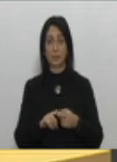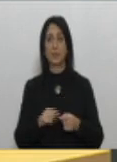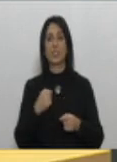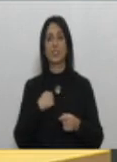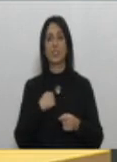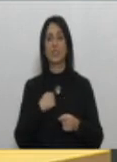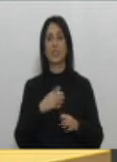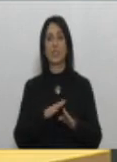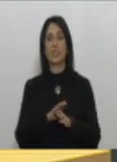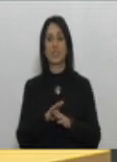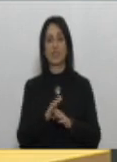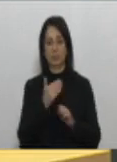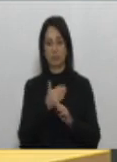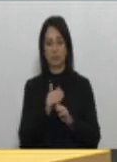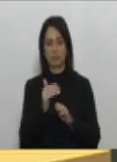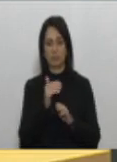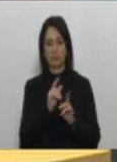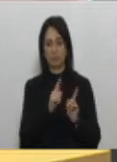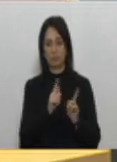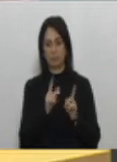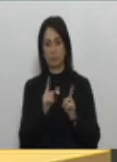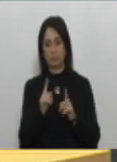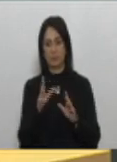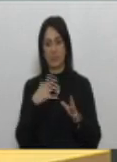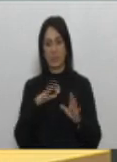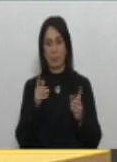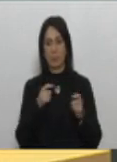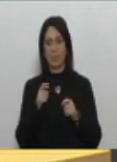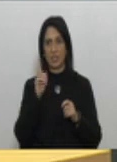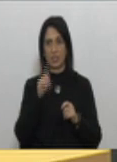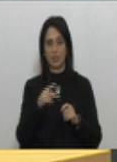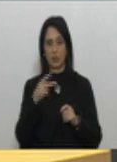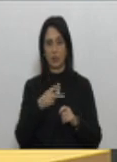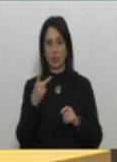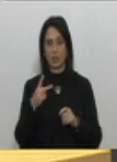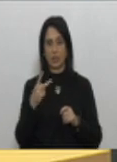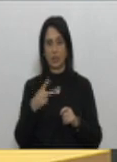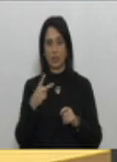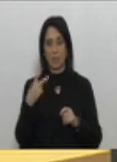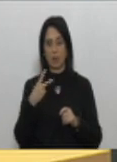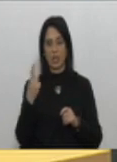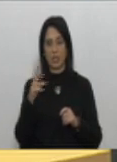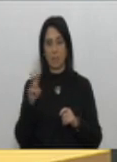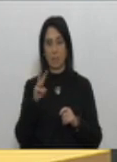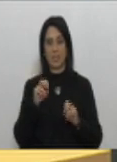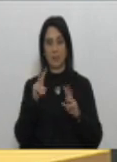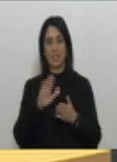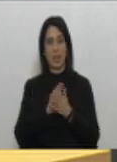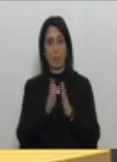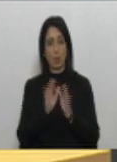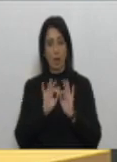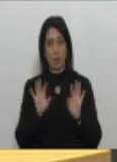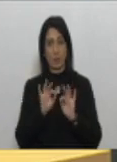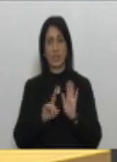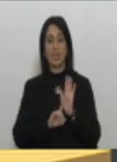ჩვენ სავსებით თანმიმდევრულად საქართველოს პრეზიდენტმა მაშინ მოგეხსენებათ, რომ 2020 წლის 21 მარტს საგანგებო მდგომარეობა გამოაცხადა